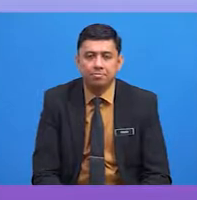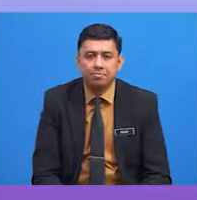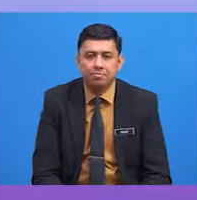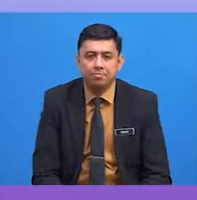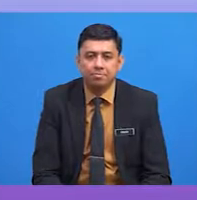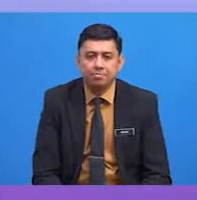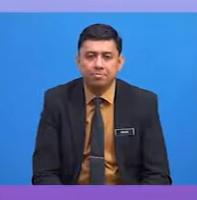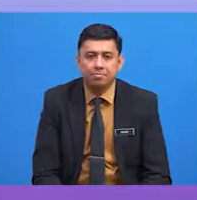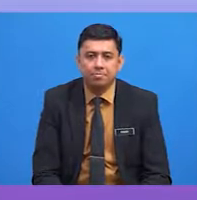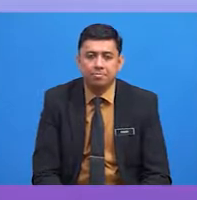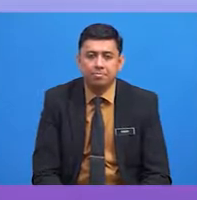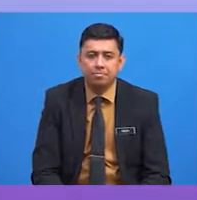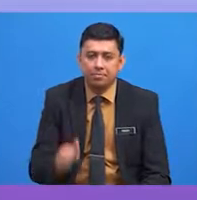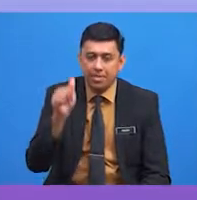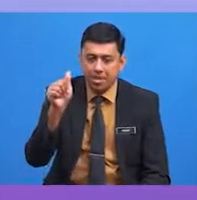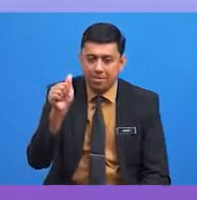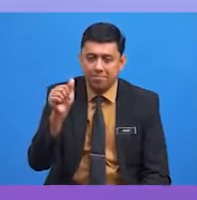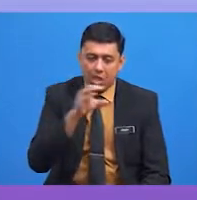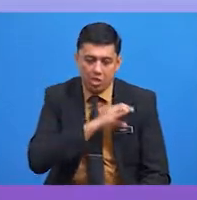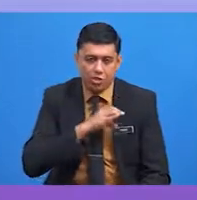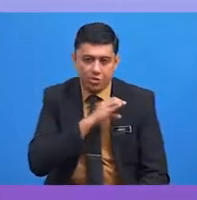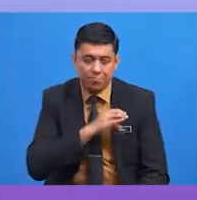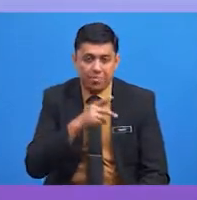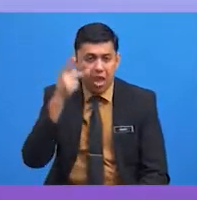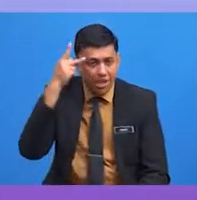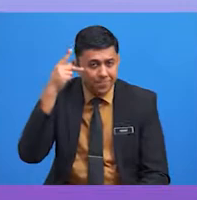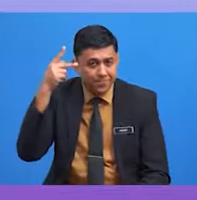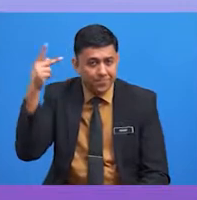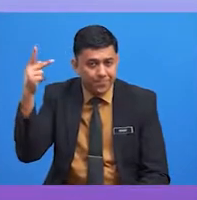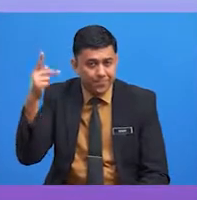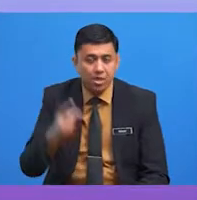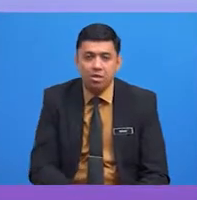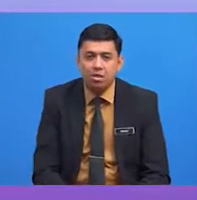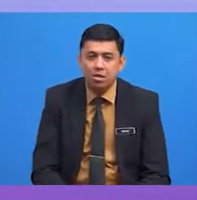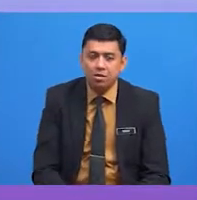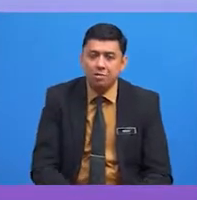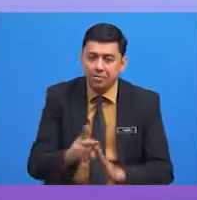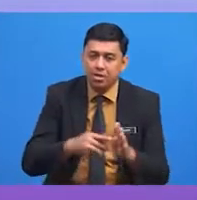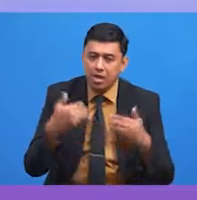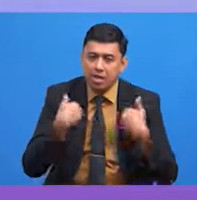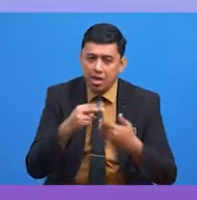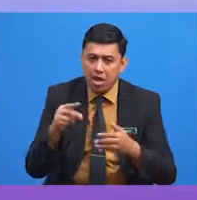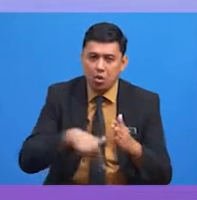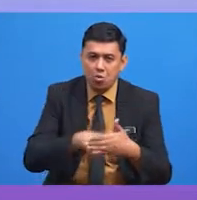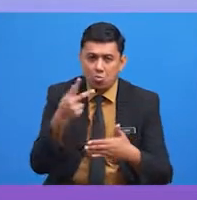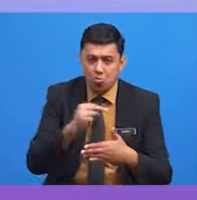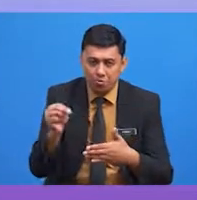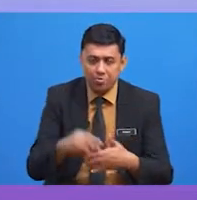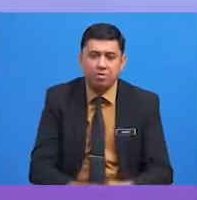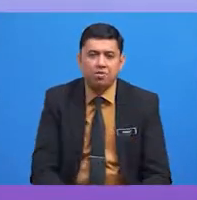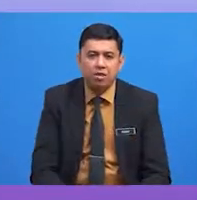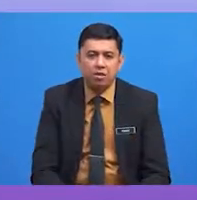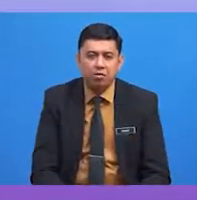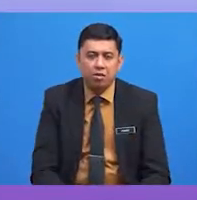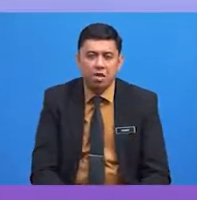A. Ciri keperihalan. 1. Situasi luaran. Keadaan latar belakang